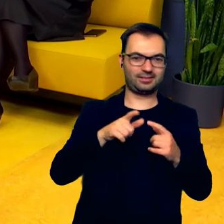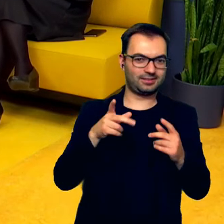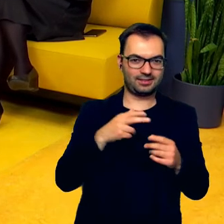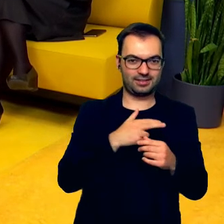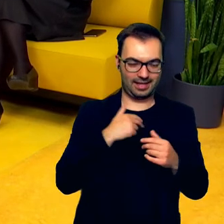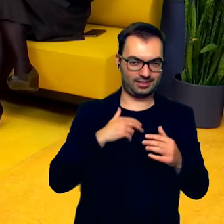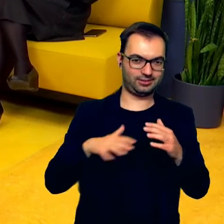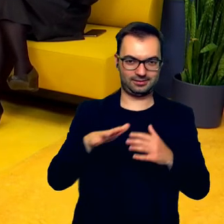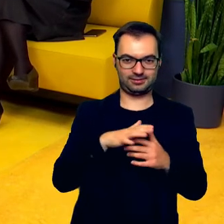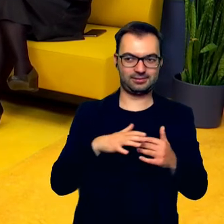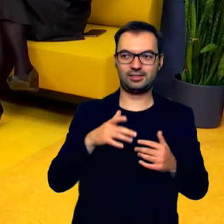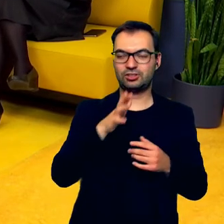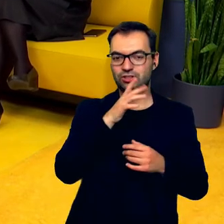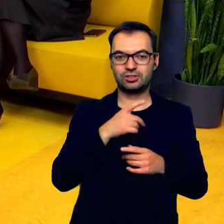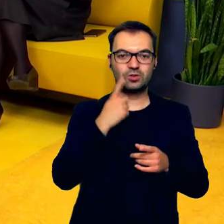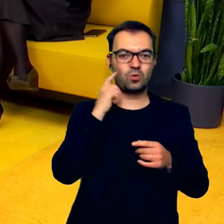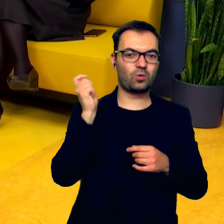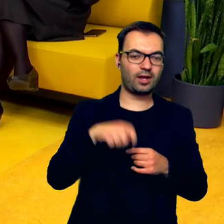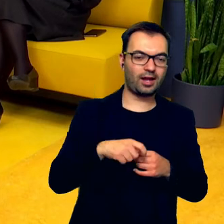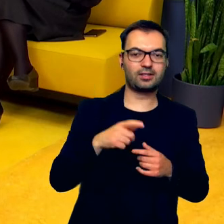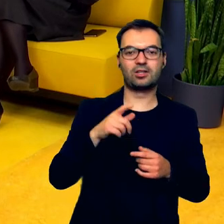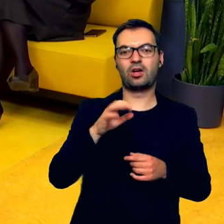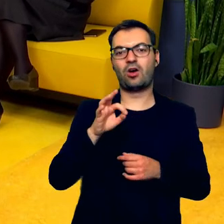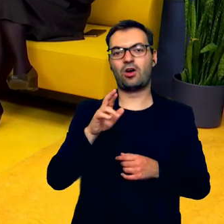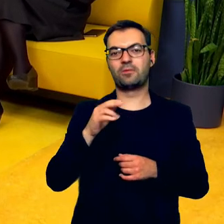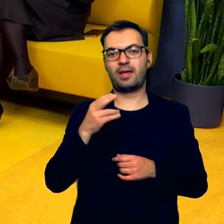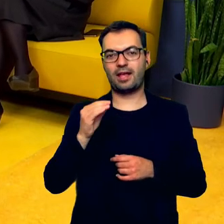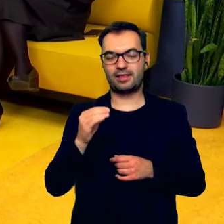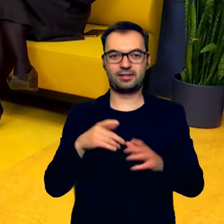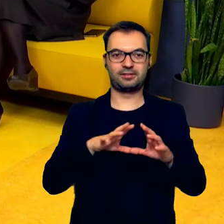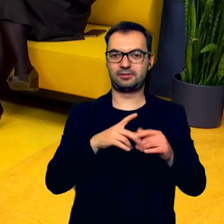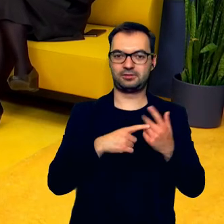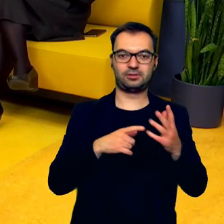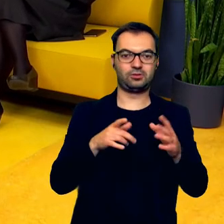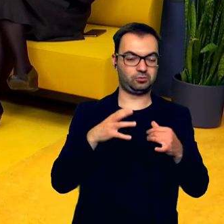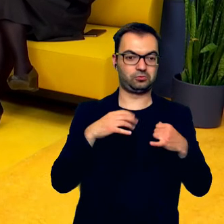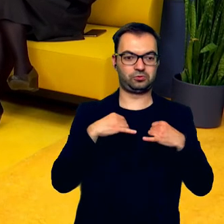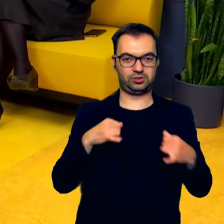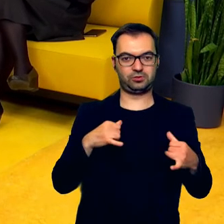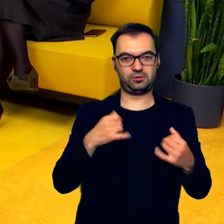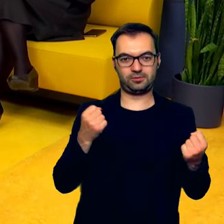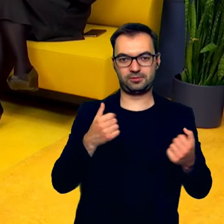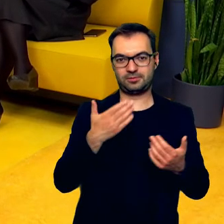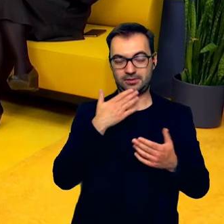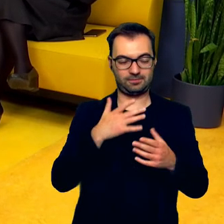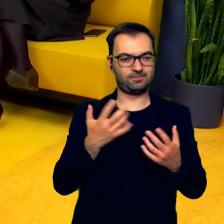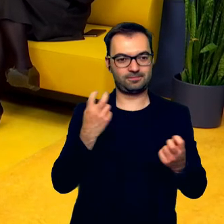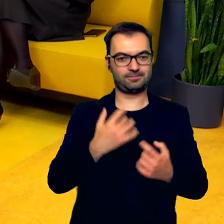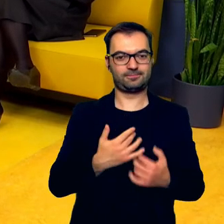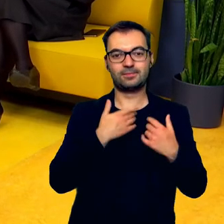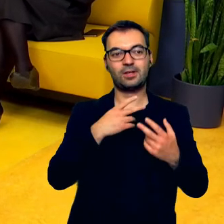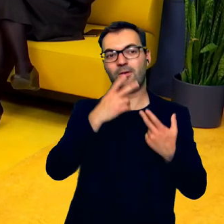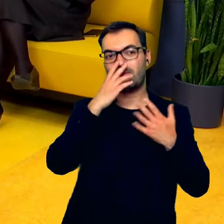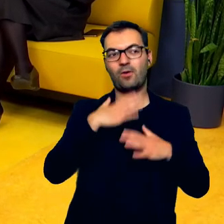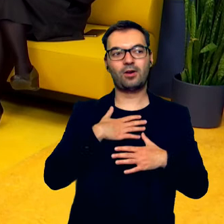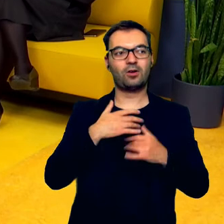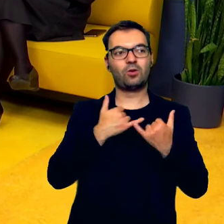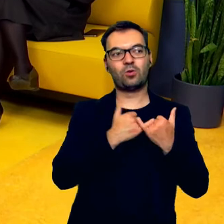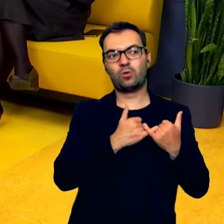to są nasze strony. Żydzi, Ukraińcy, Ormianie, to jest też duża siła tych historii, bo one pokazują